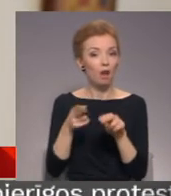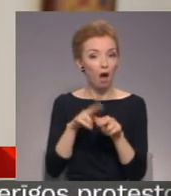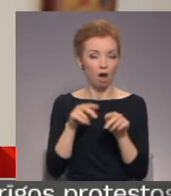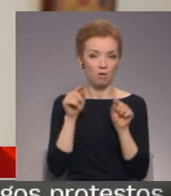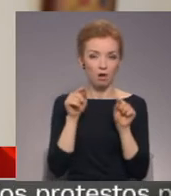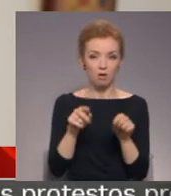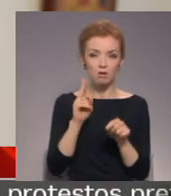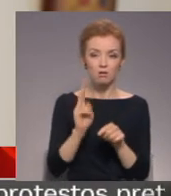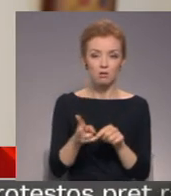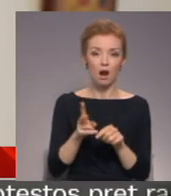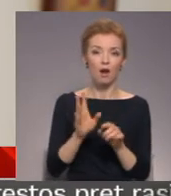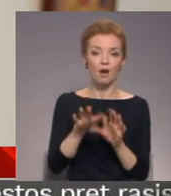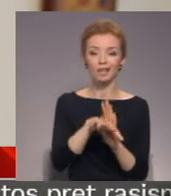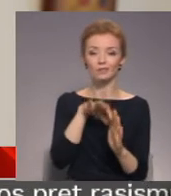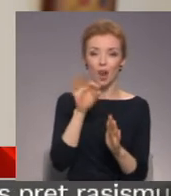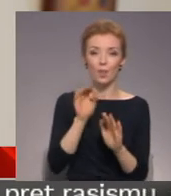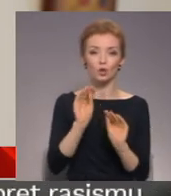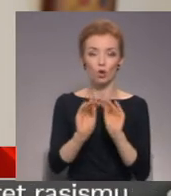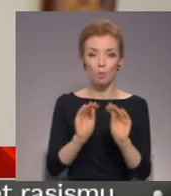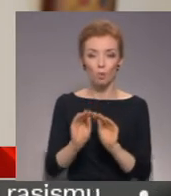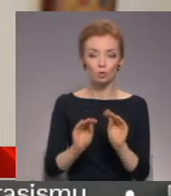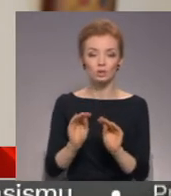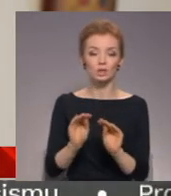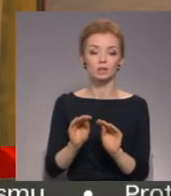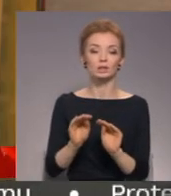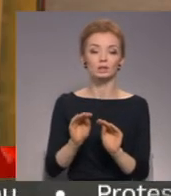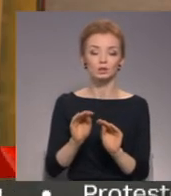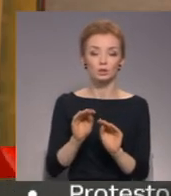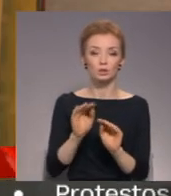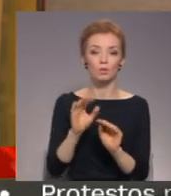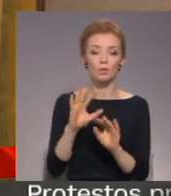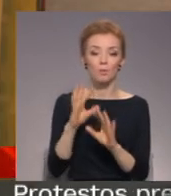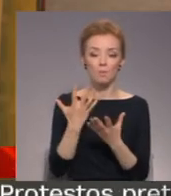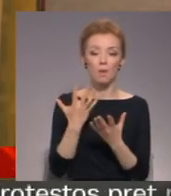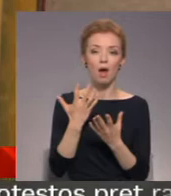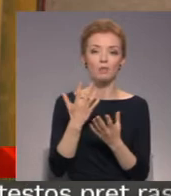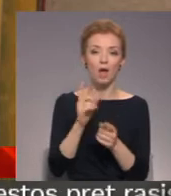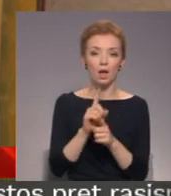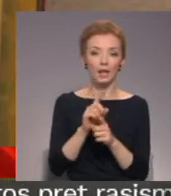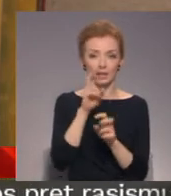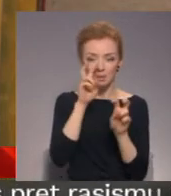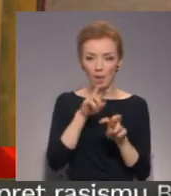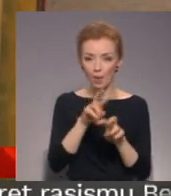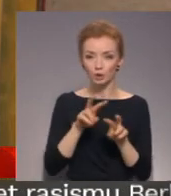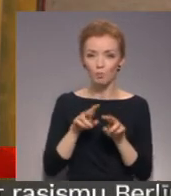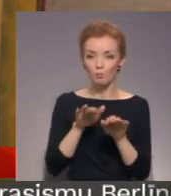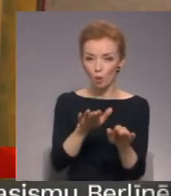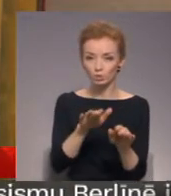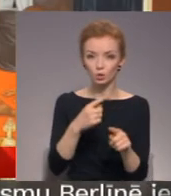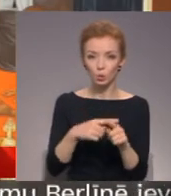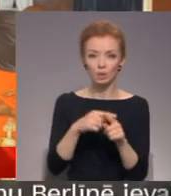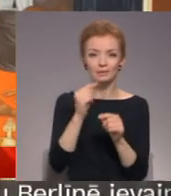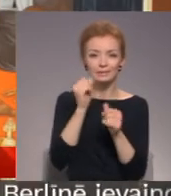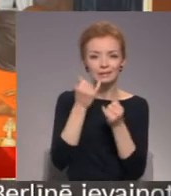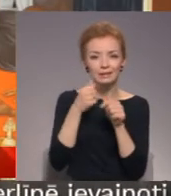izveidot, izvēlēt kompozīciju, bet tur vispirms ir nopietns izpētes process. Katrs mazais sīkums, kas ir ikonā,